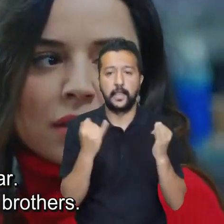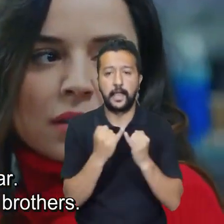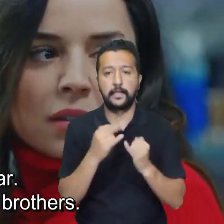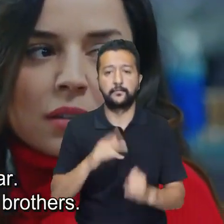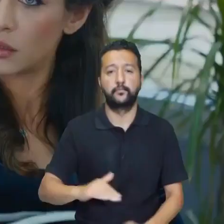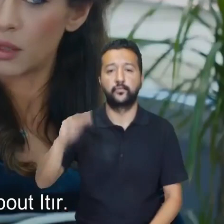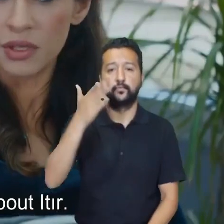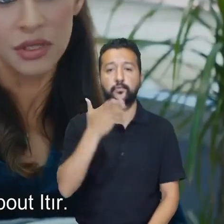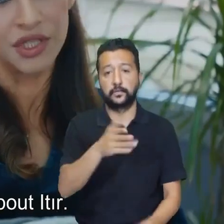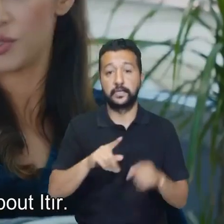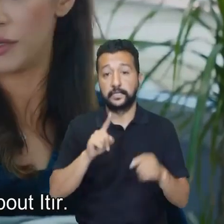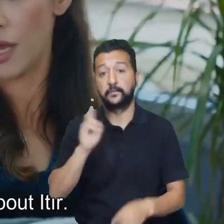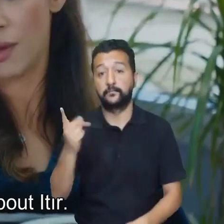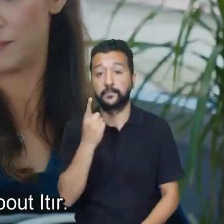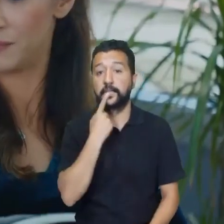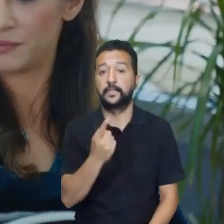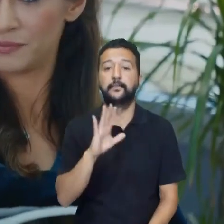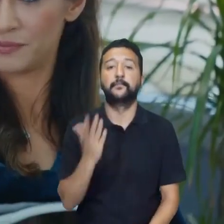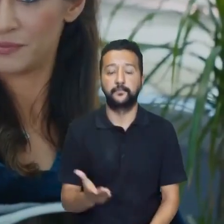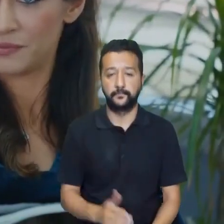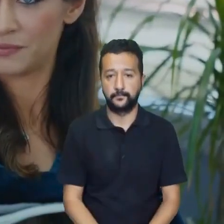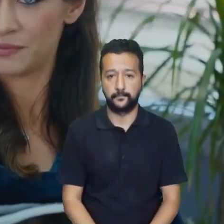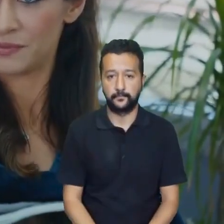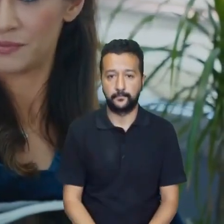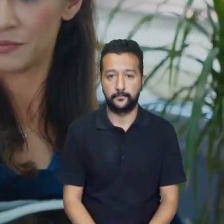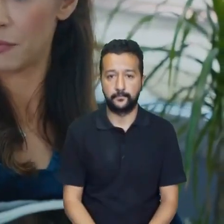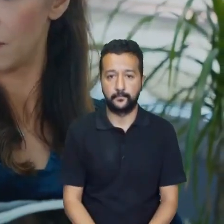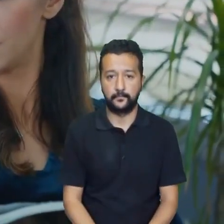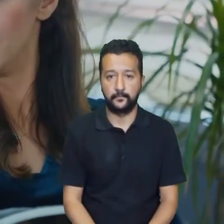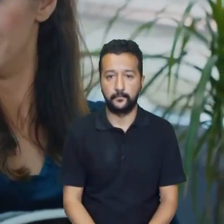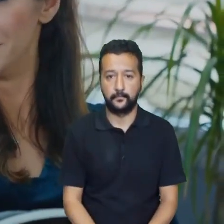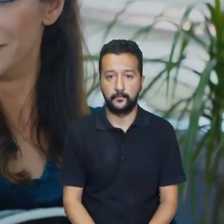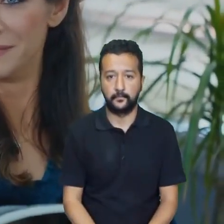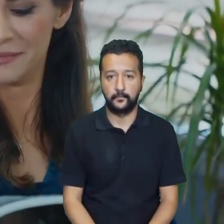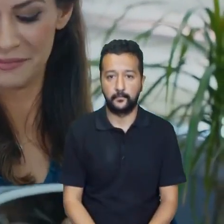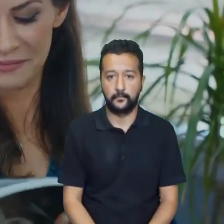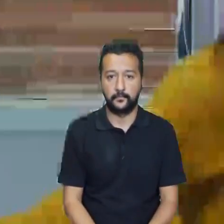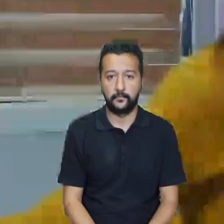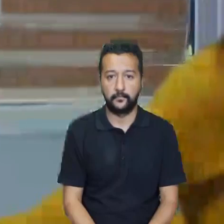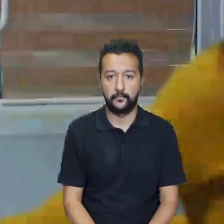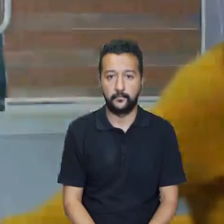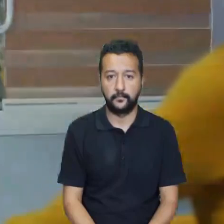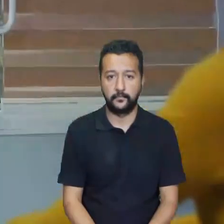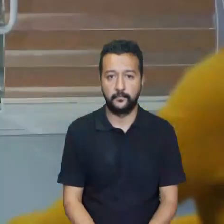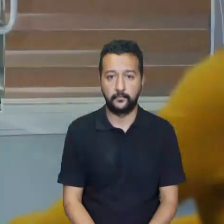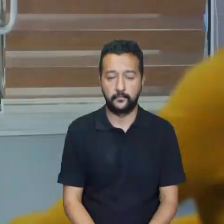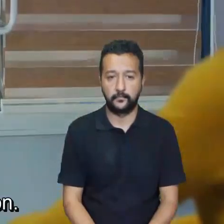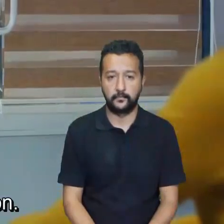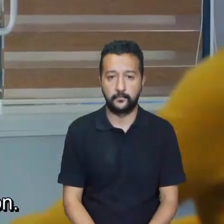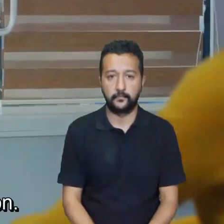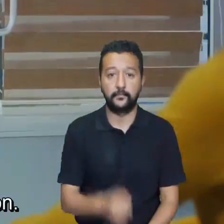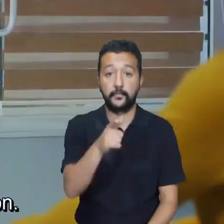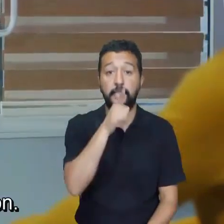kardeş gibi büyüdünüz. Ama Itır için bir şey diyemem. Kadınlar alaycı bakıştılar. Ayşen kapıdan başını